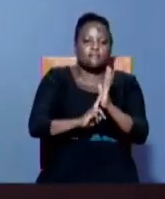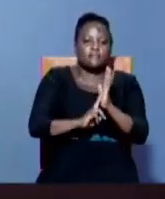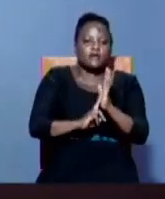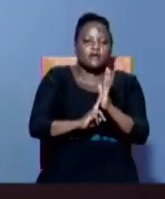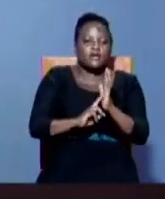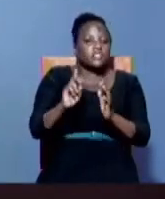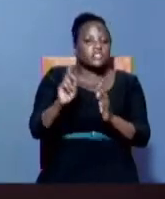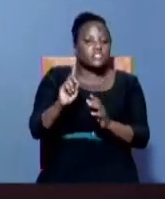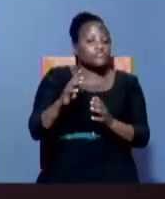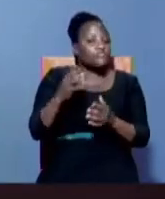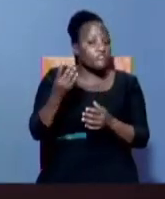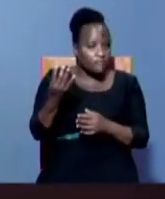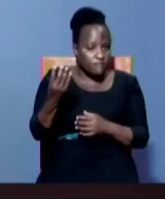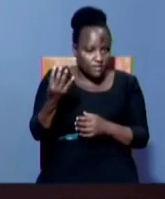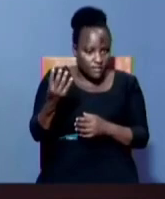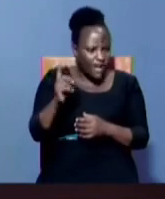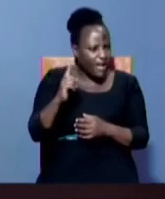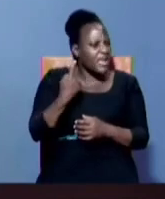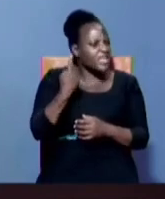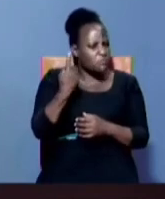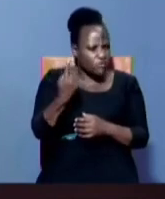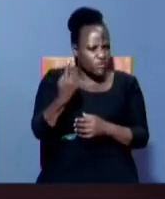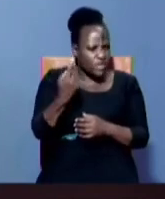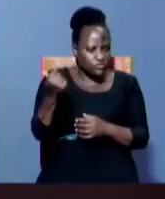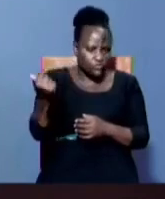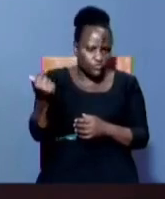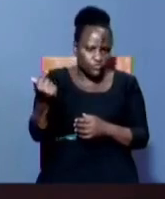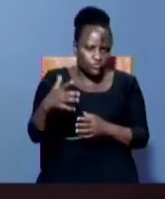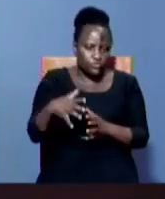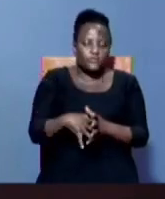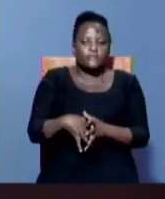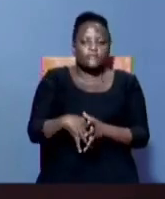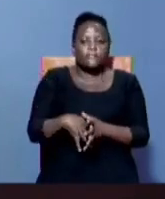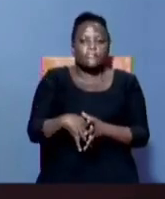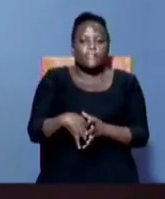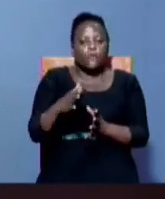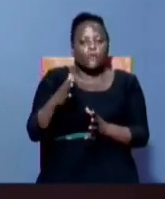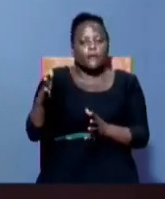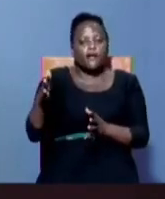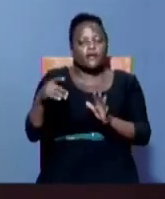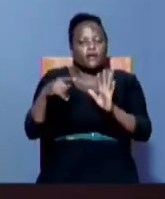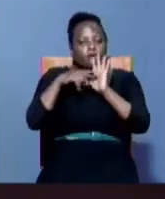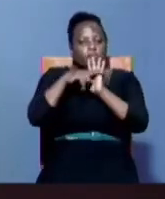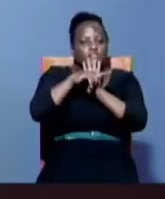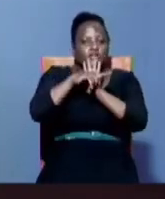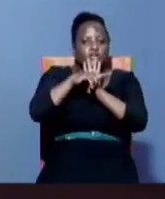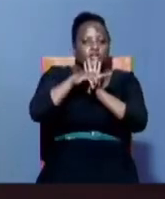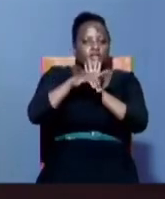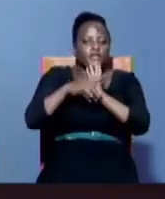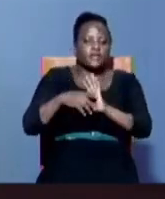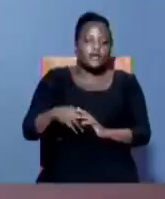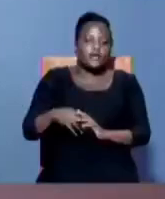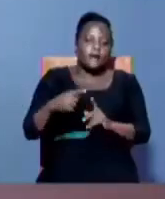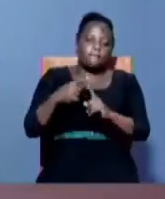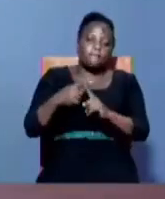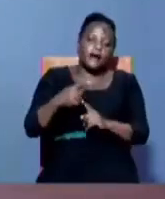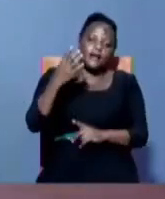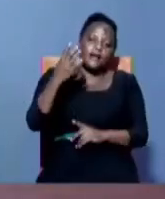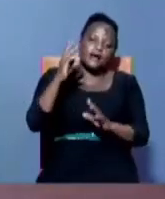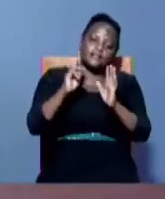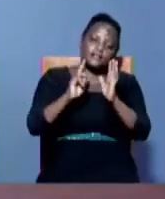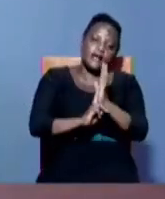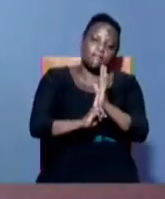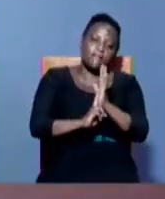vidole, kwa kidole kimoja. Kwenye pande wa mashariki, kwenye kiti cha rehema mara saba, kwa